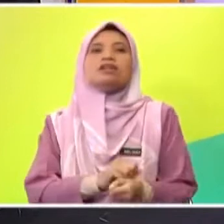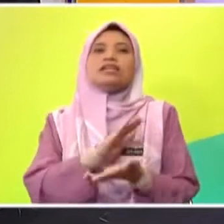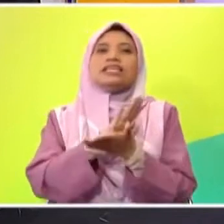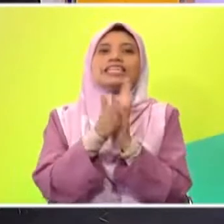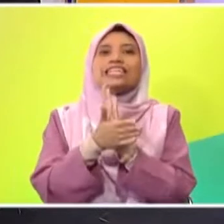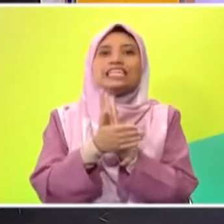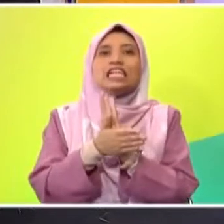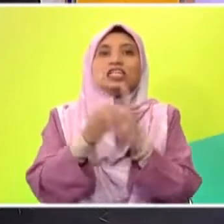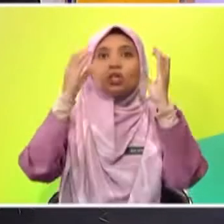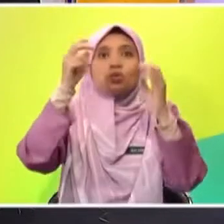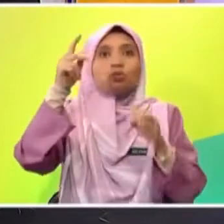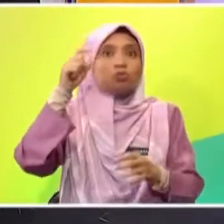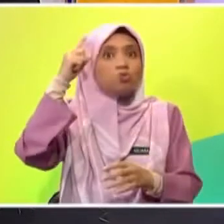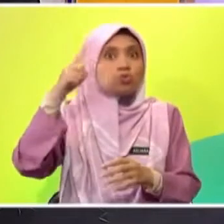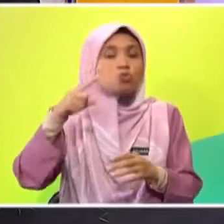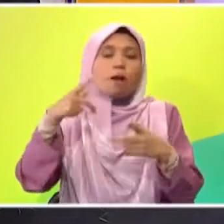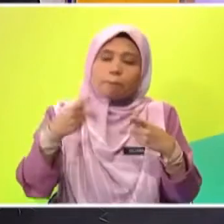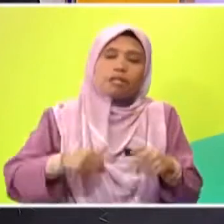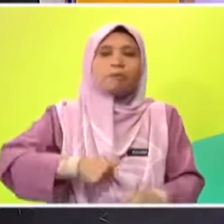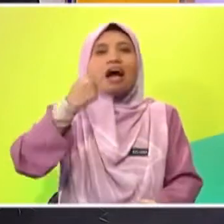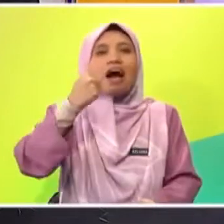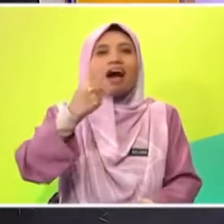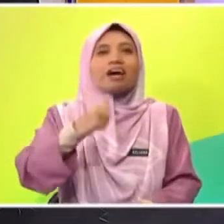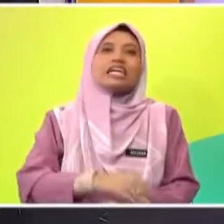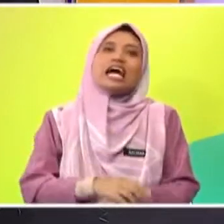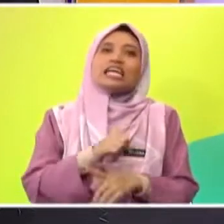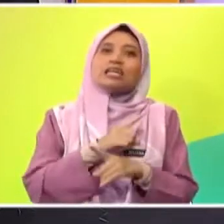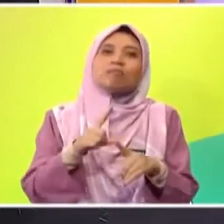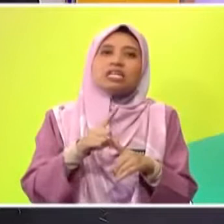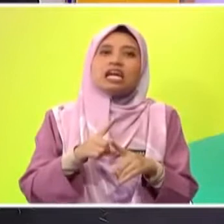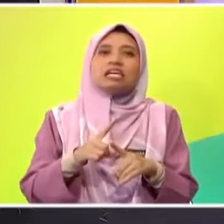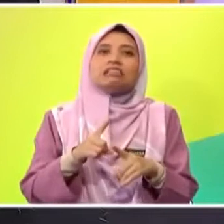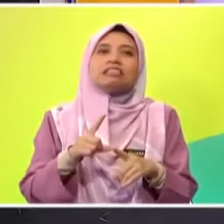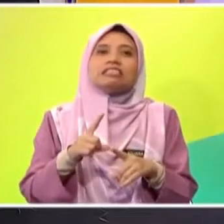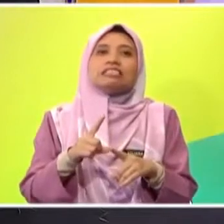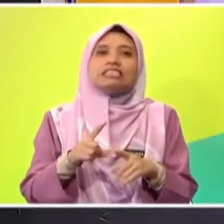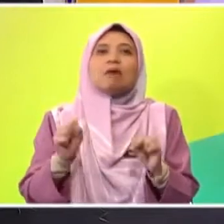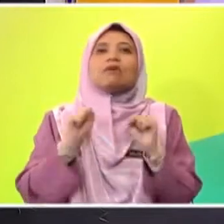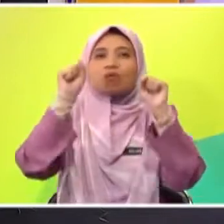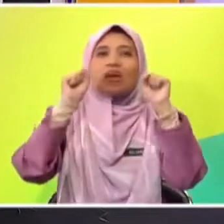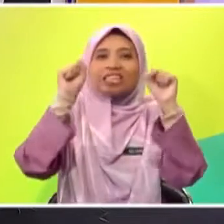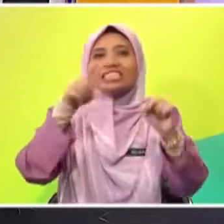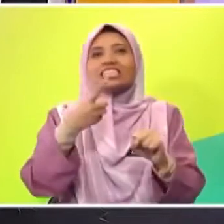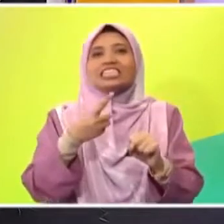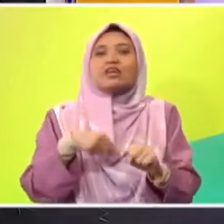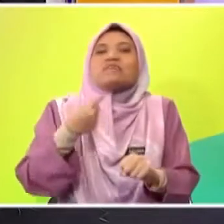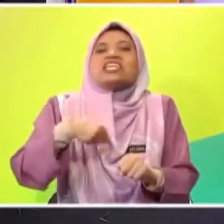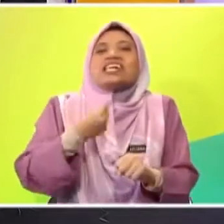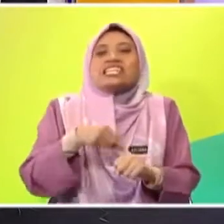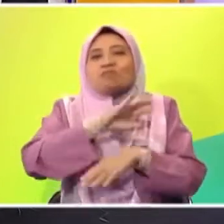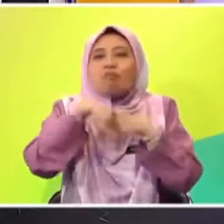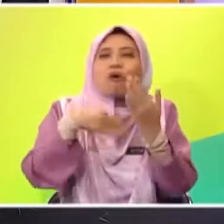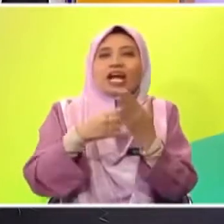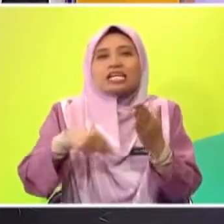pernah menang toh Kak Dina ah meneng iso ngunu buka menunggu satu yang menang sorak jika harus Maaf ada dikasih